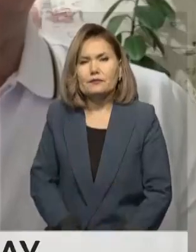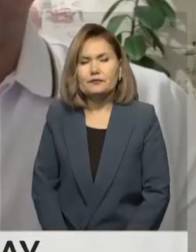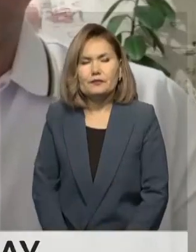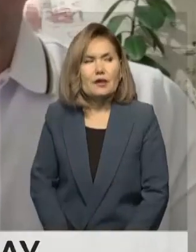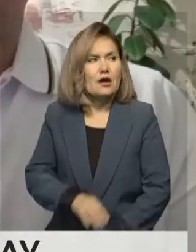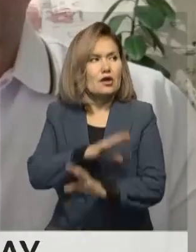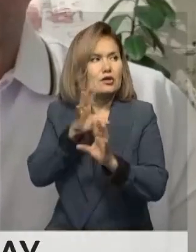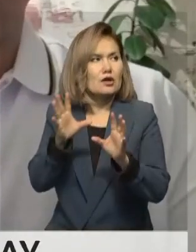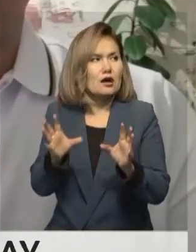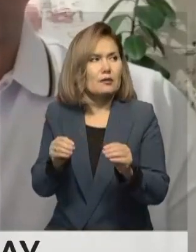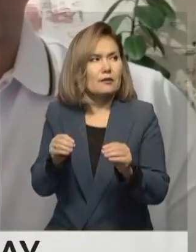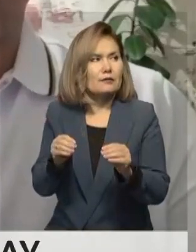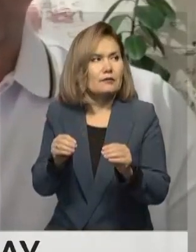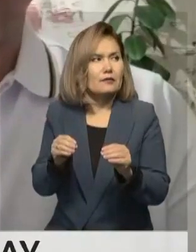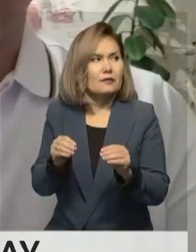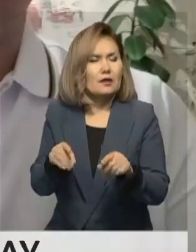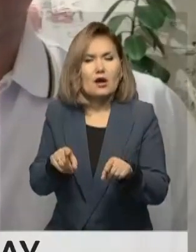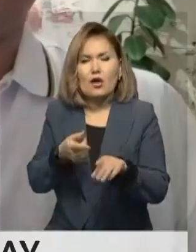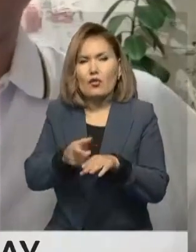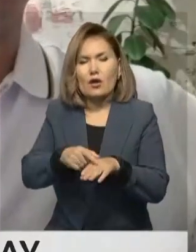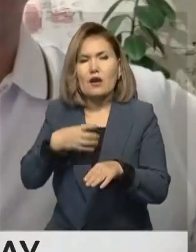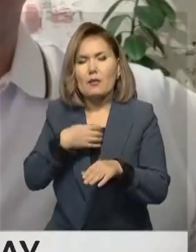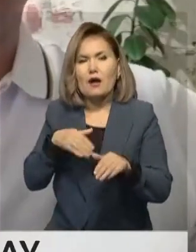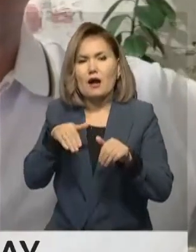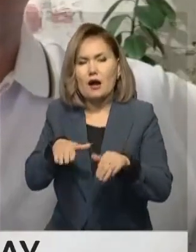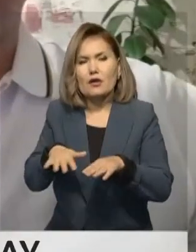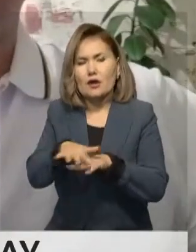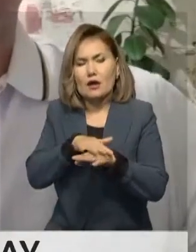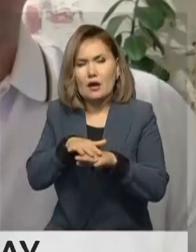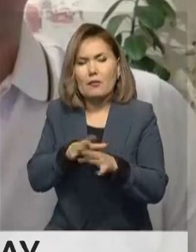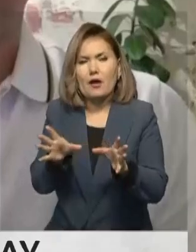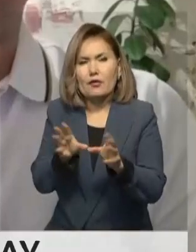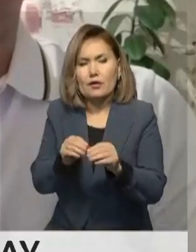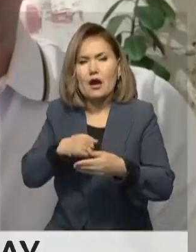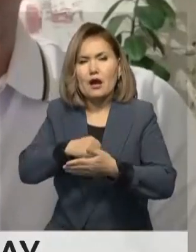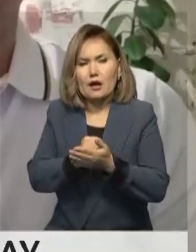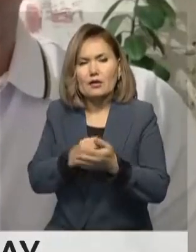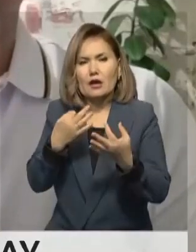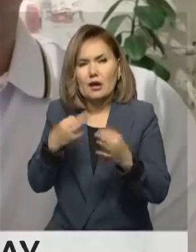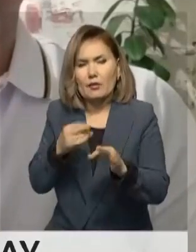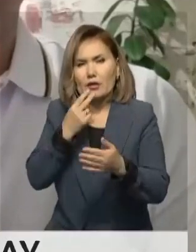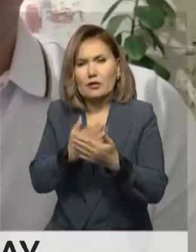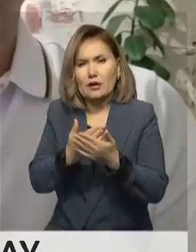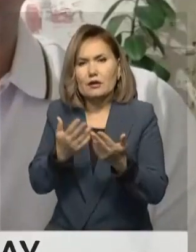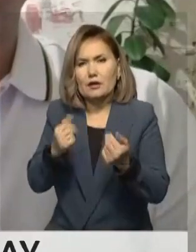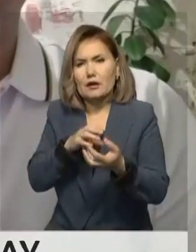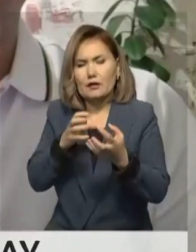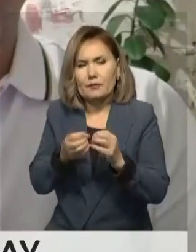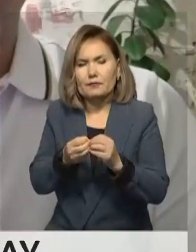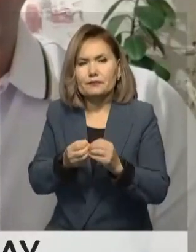Жалпы ал осындай маңызды шешімді халықпен бірге қабылдау демократияны айқын көрінісі деуге болады